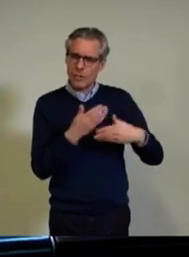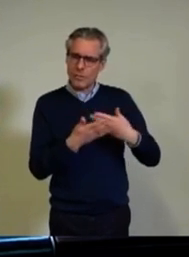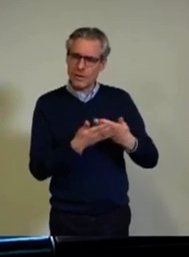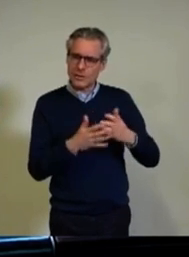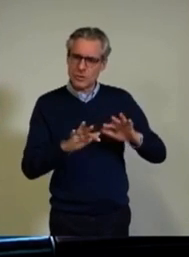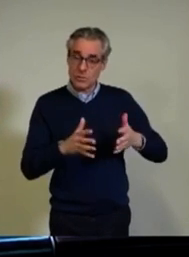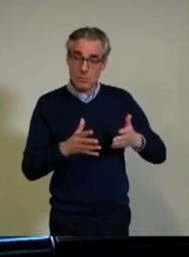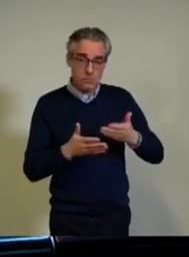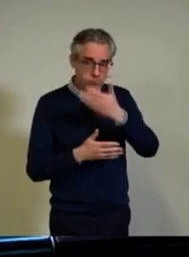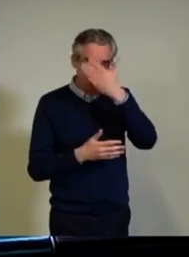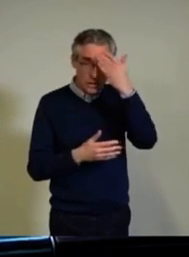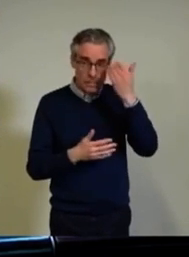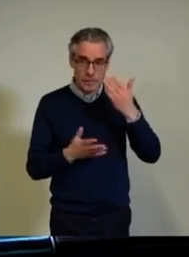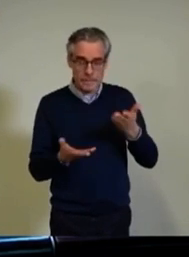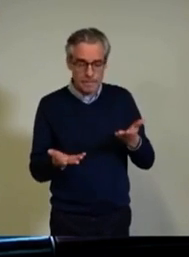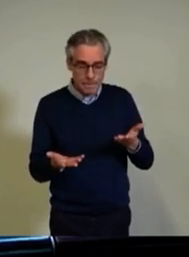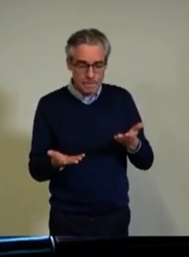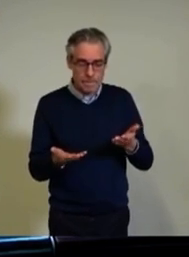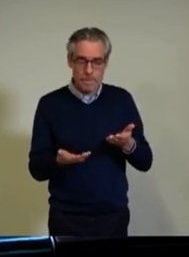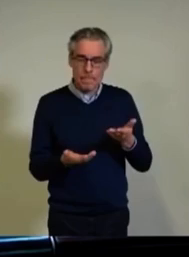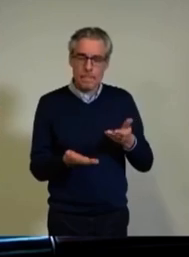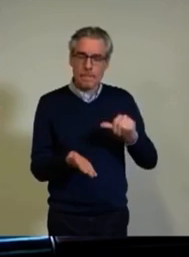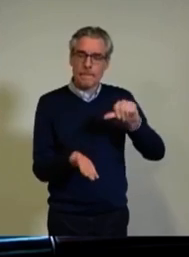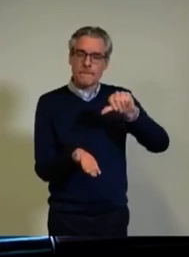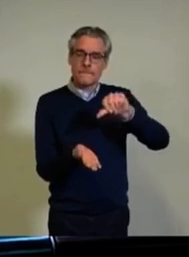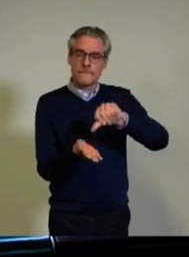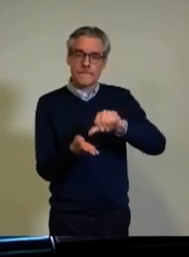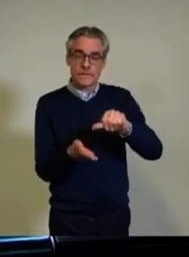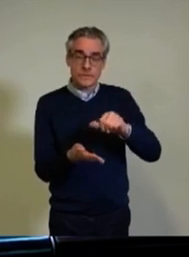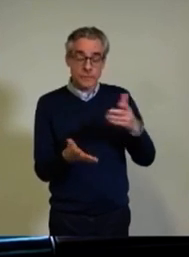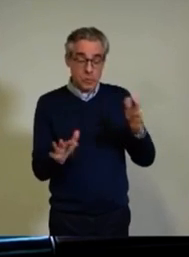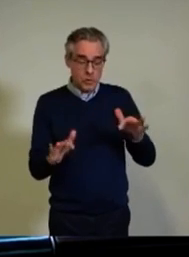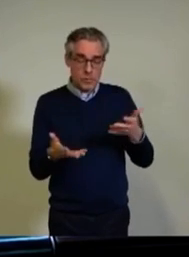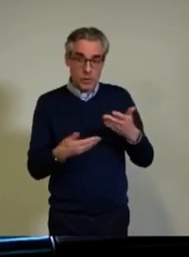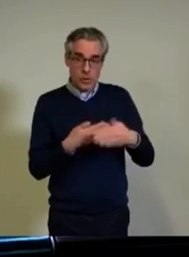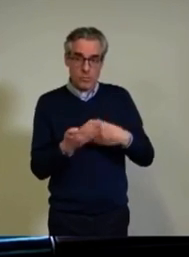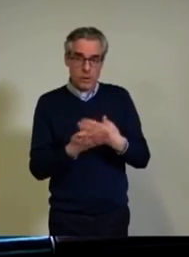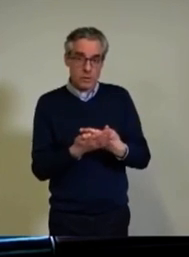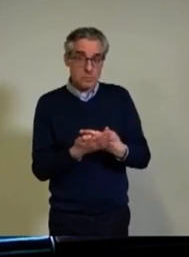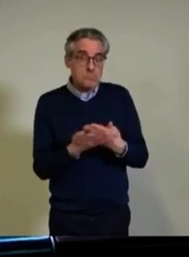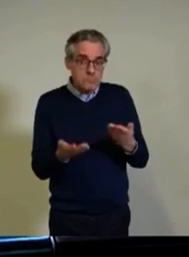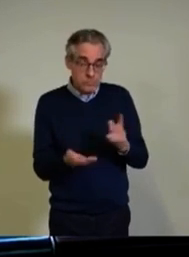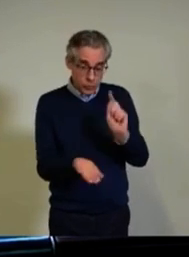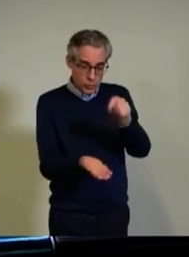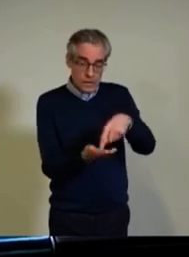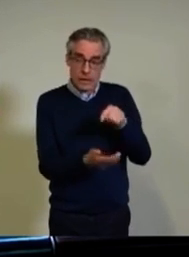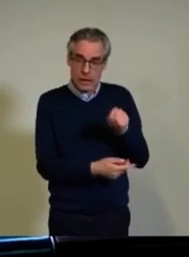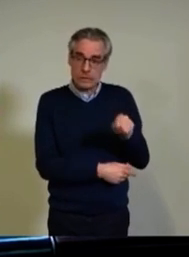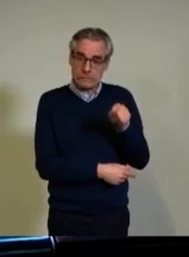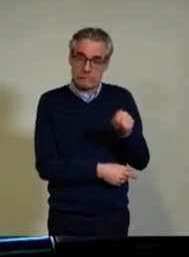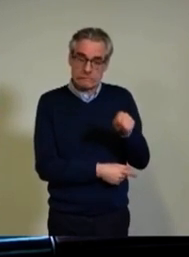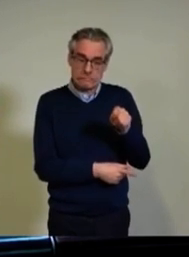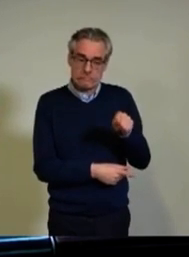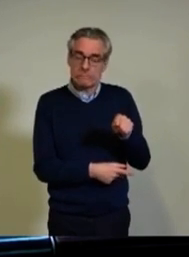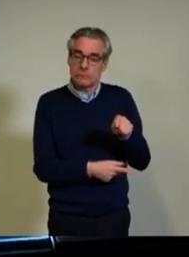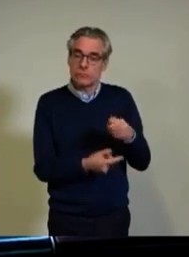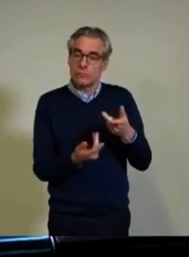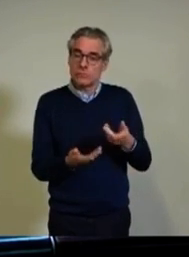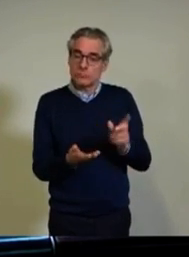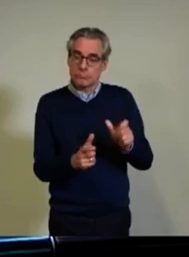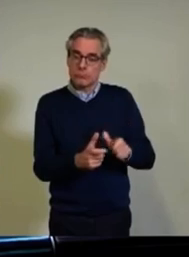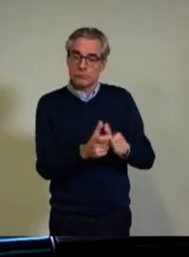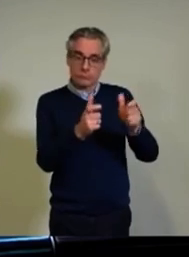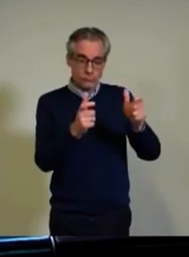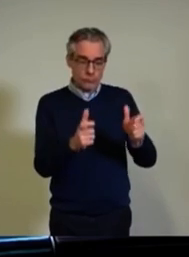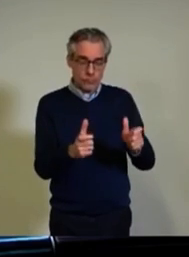quelle autre structure ce centre sera remplacé. Sur ce lieu, qui est aujourd'hui un